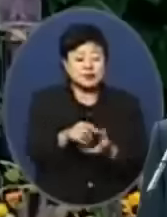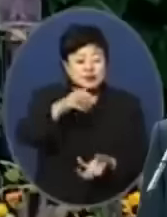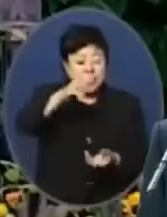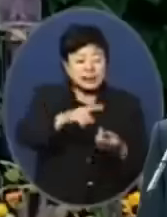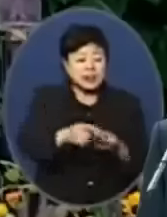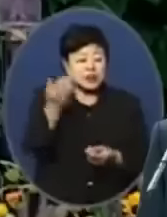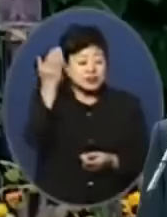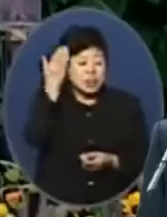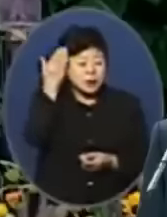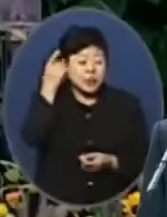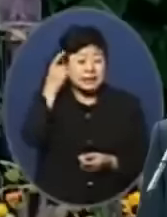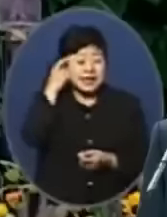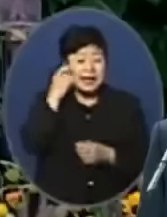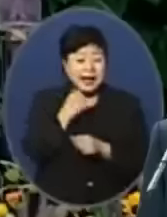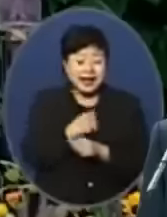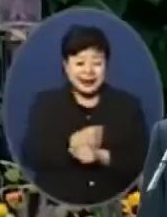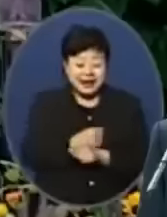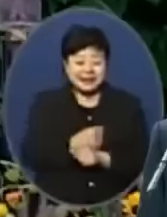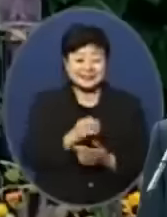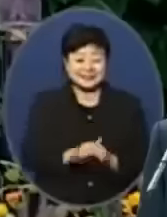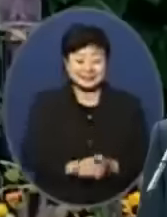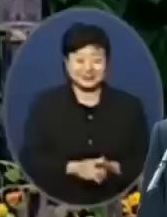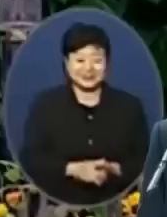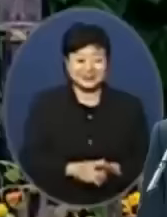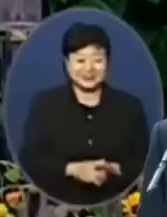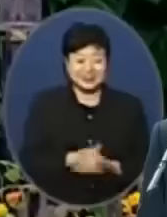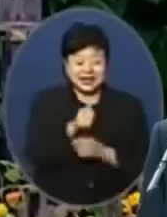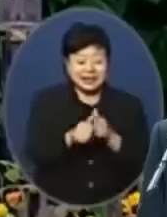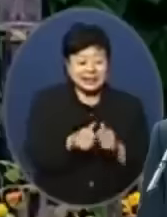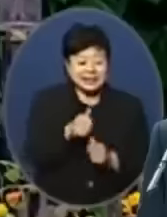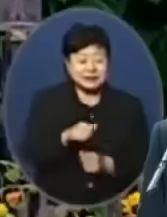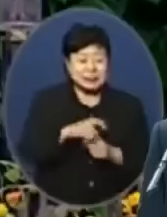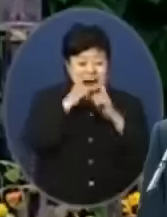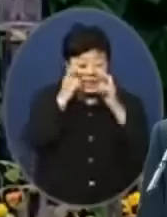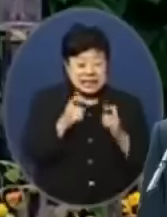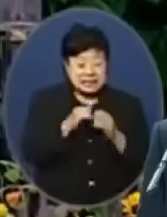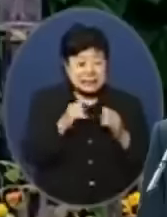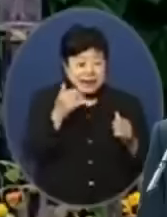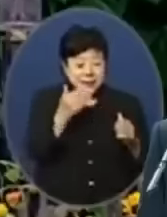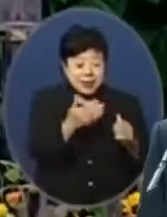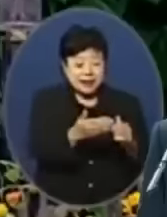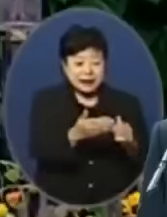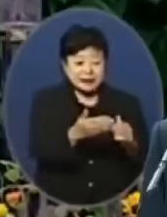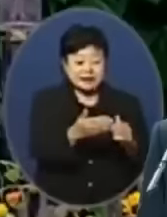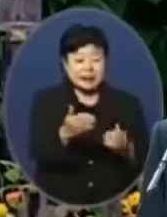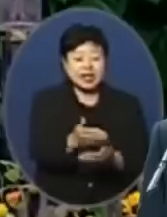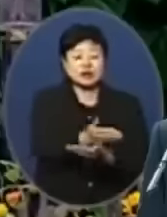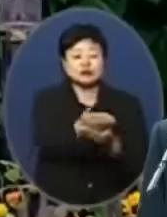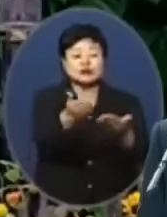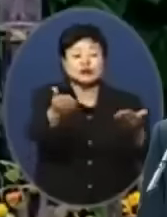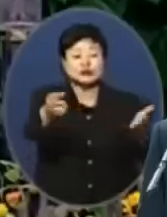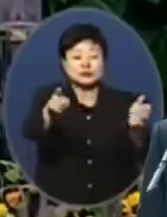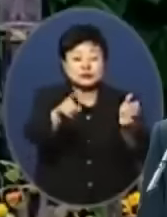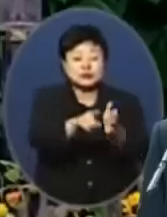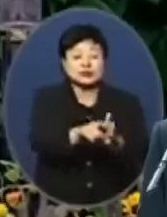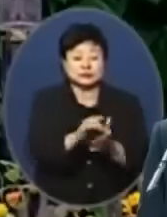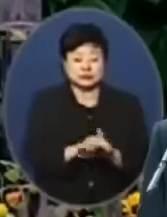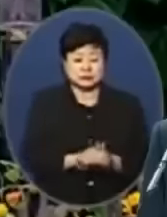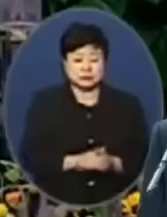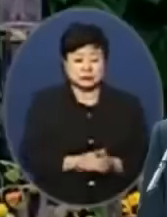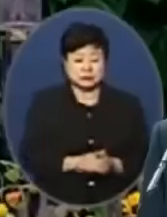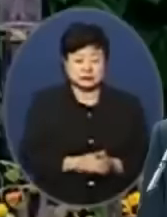믿음의 분량대로 지혜롭게 생각하라. 하나님께서 각 사람에게 나누어 주신 믿음의